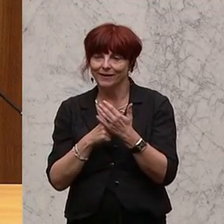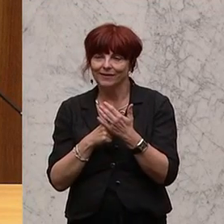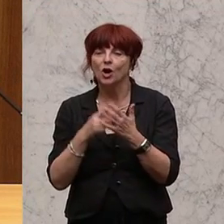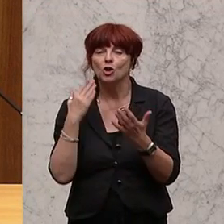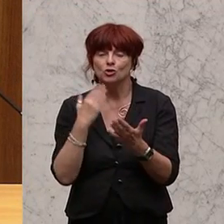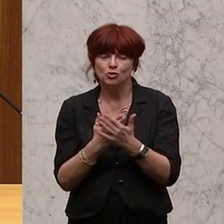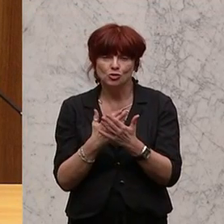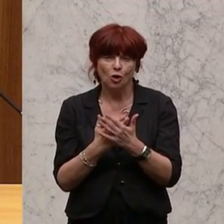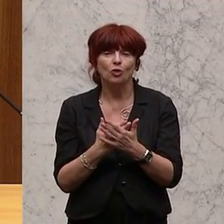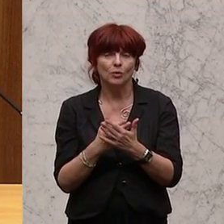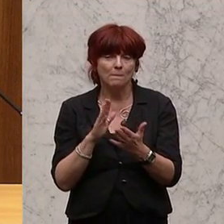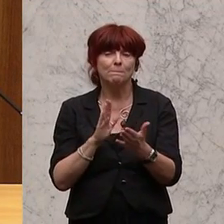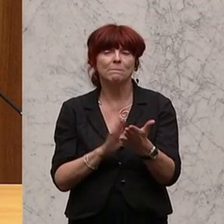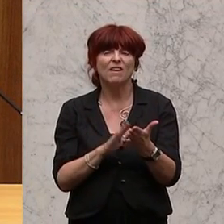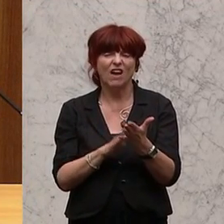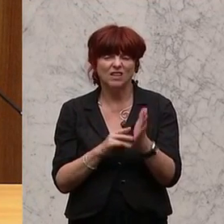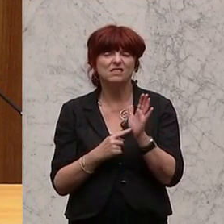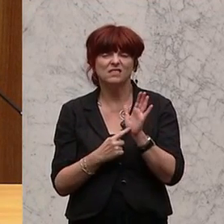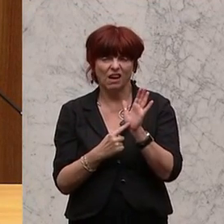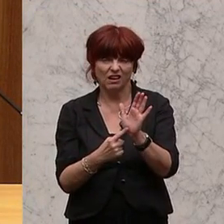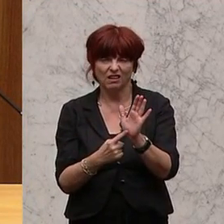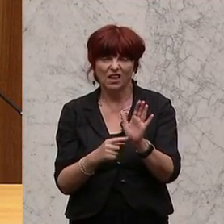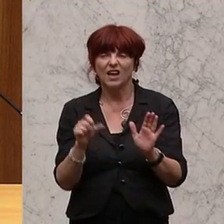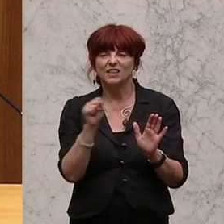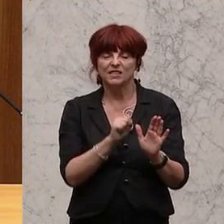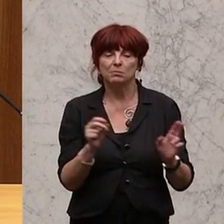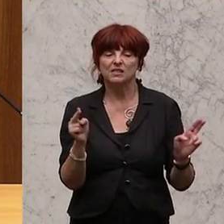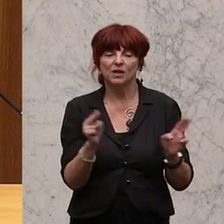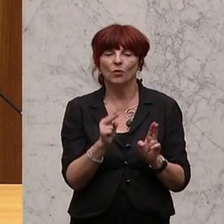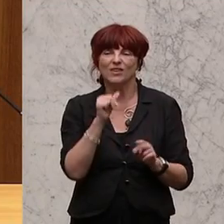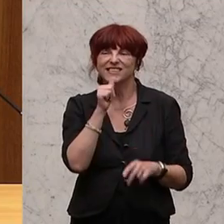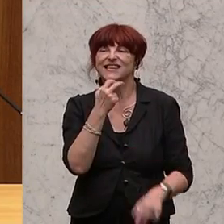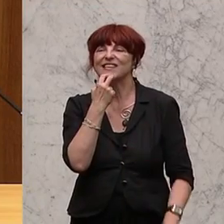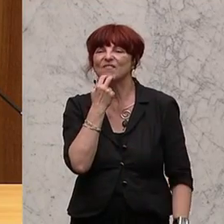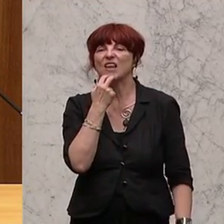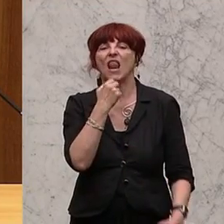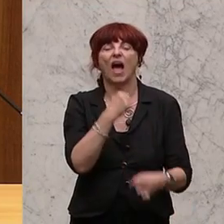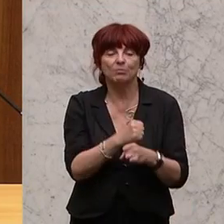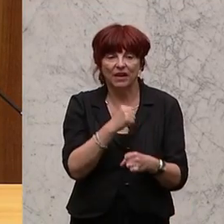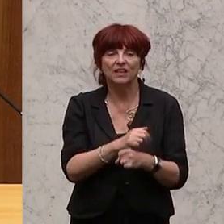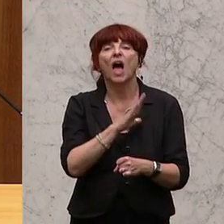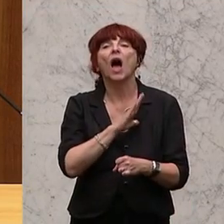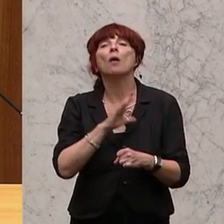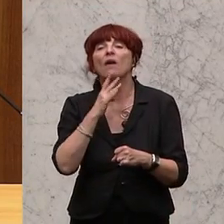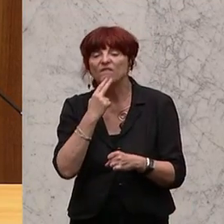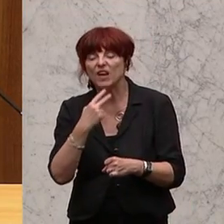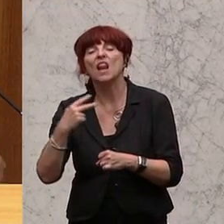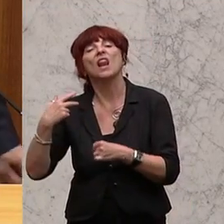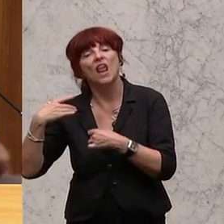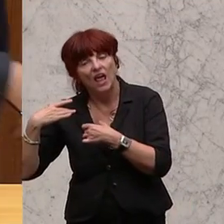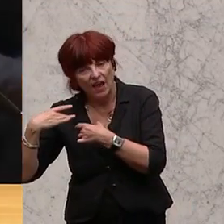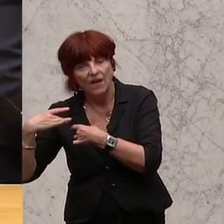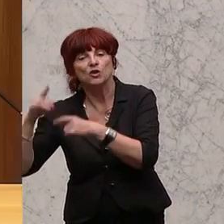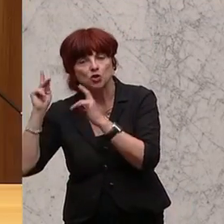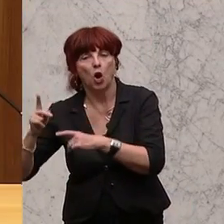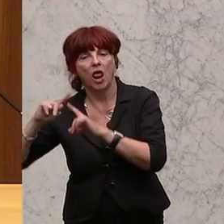geliefert, dass der Sebastian Kurz gar nicht will, sondern nur gewählt werden will. Aber in der Sache will er nichts umsetzen. Und das ist das Problem.